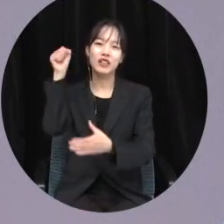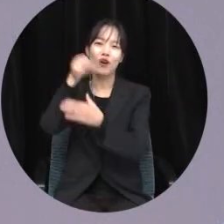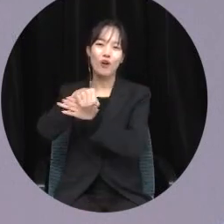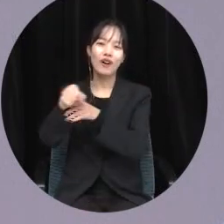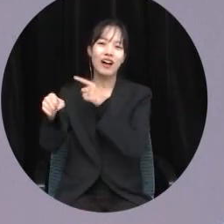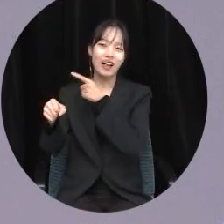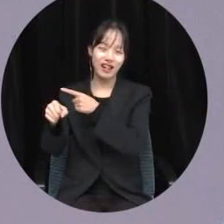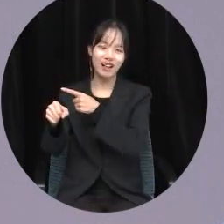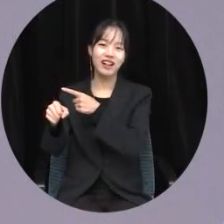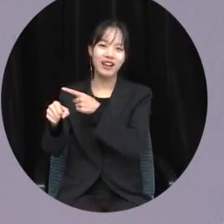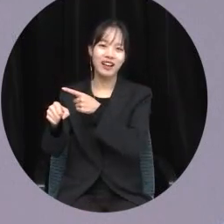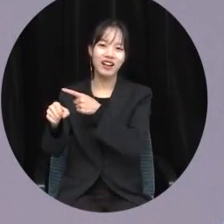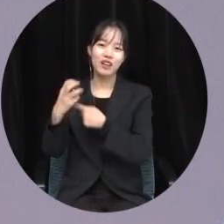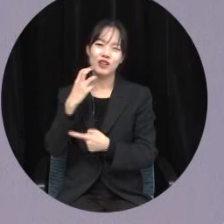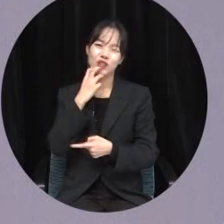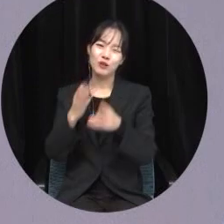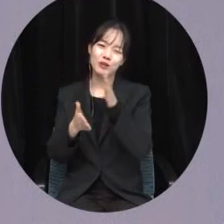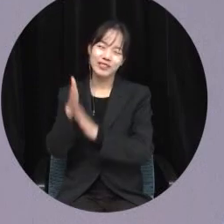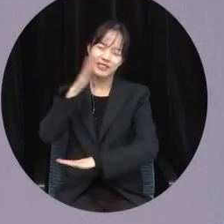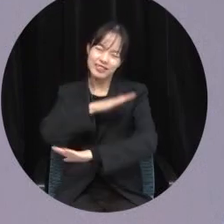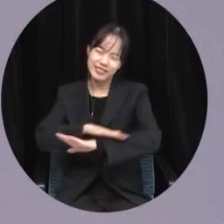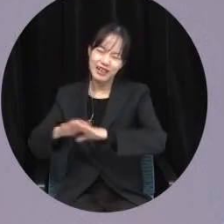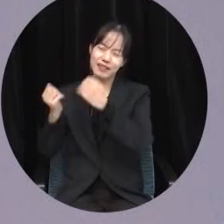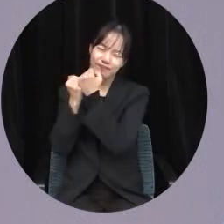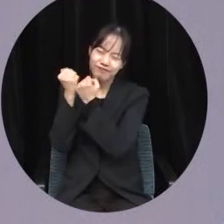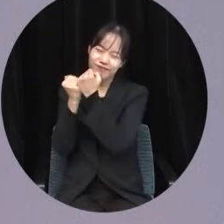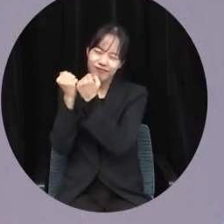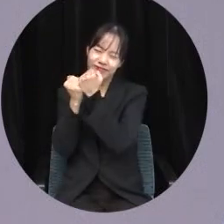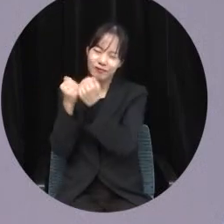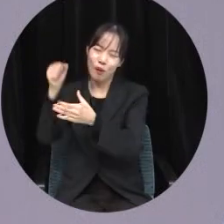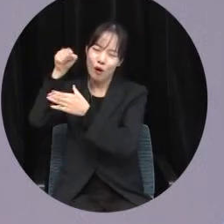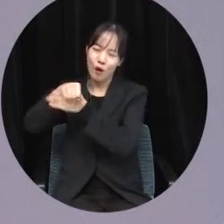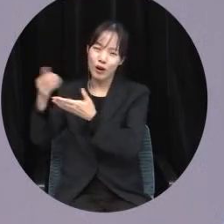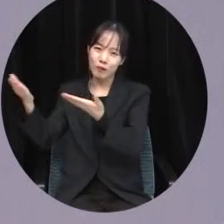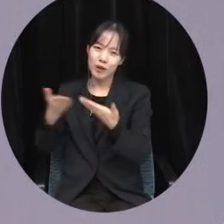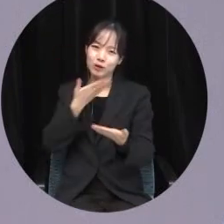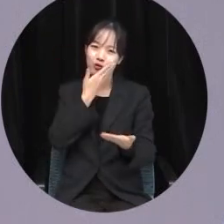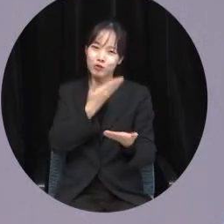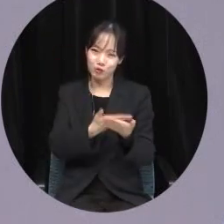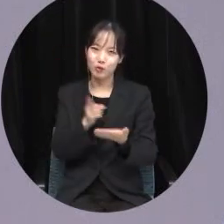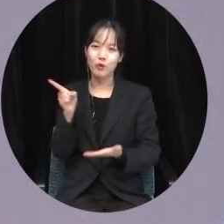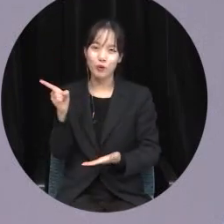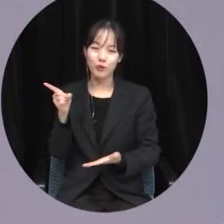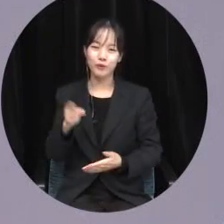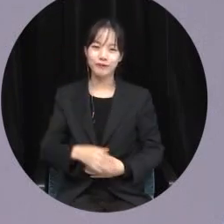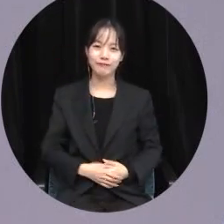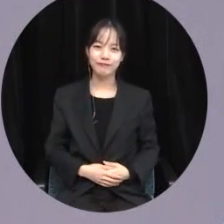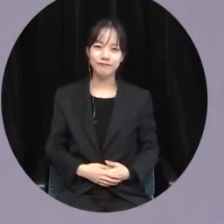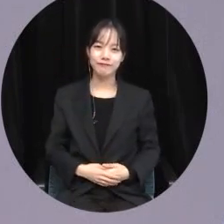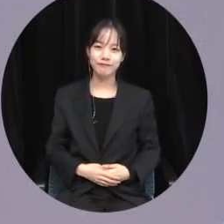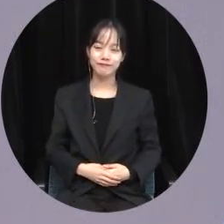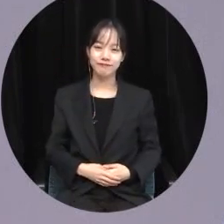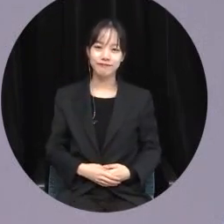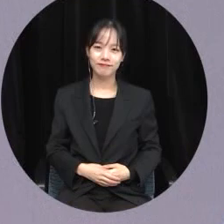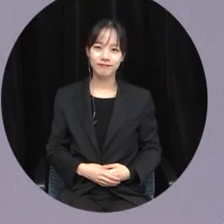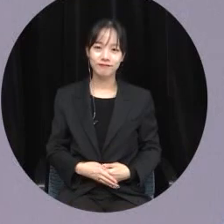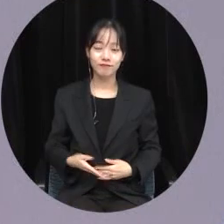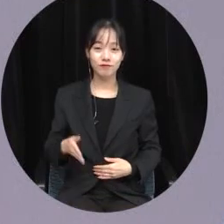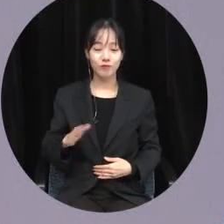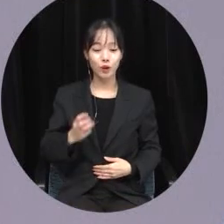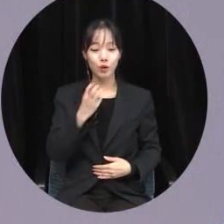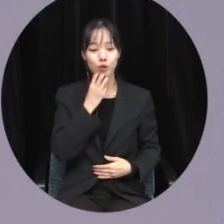있습니다. 서울시를 잘 설득하는 것이 제일 중요합니다. 그런데 지금 서울